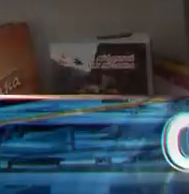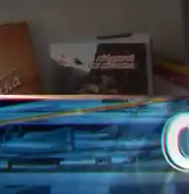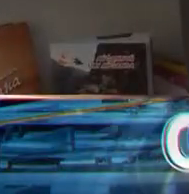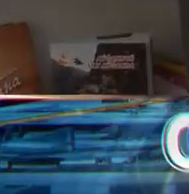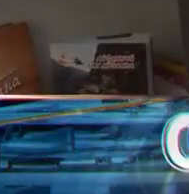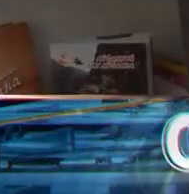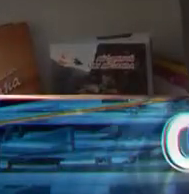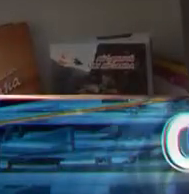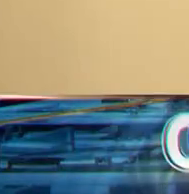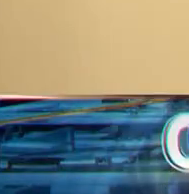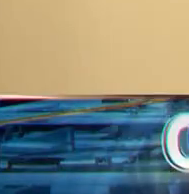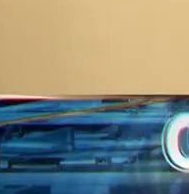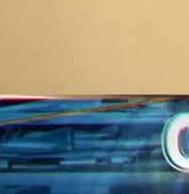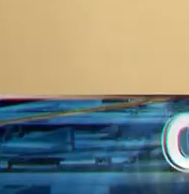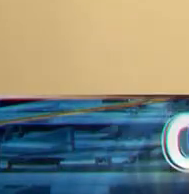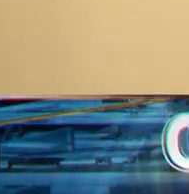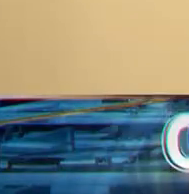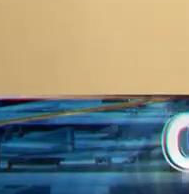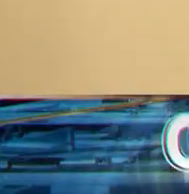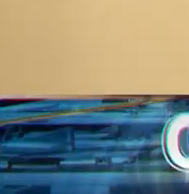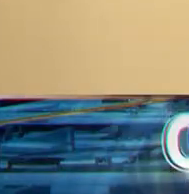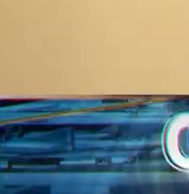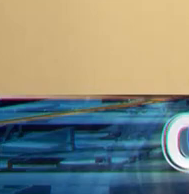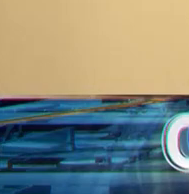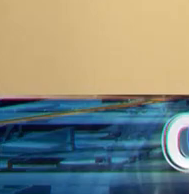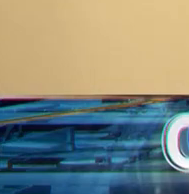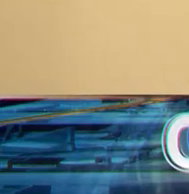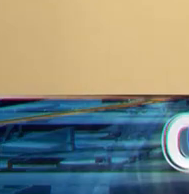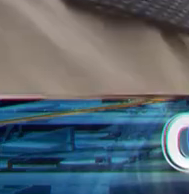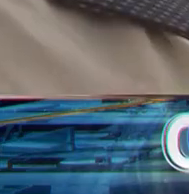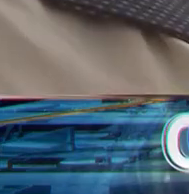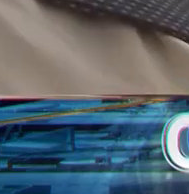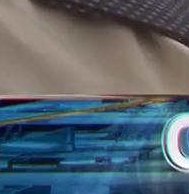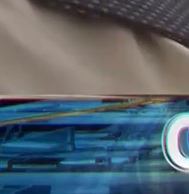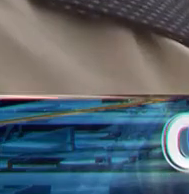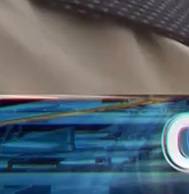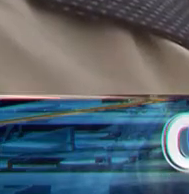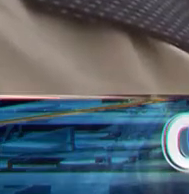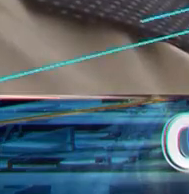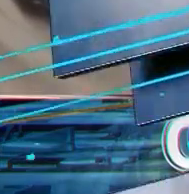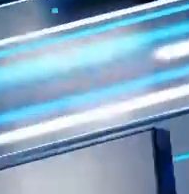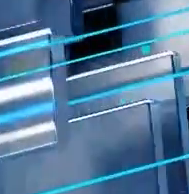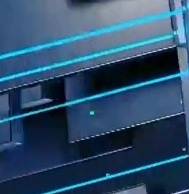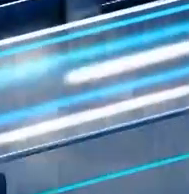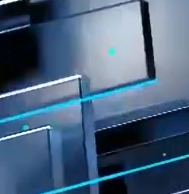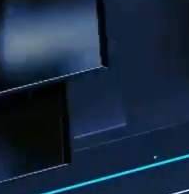Студенты года. Учащиеся ЖГУ имени Ильяса Жансгурова вошли в топ-100 лучших студентов Казахстана.